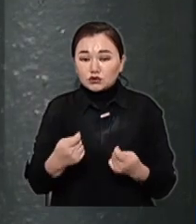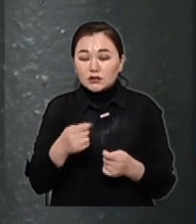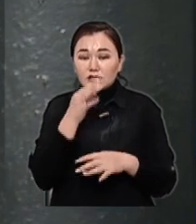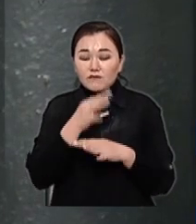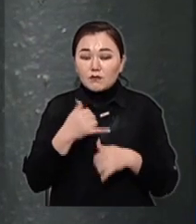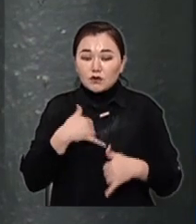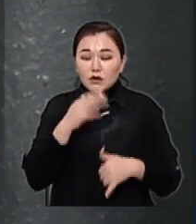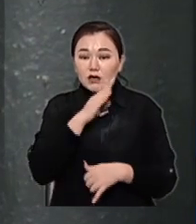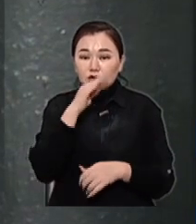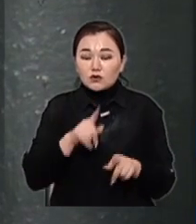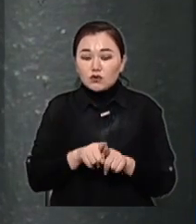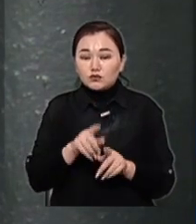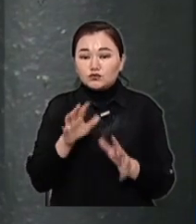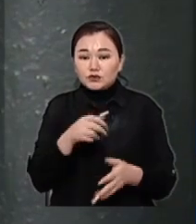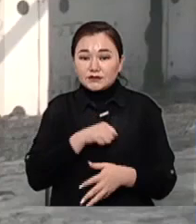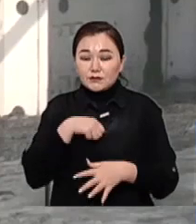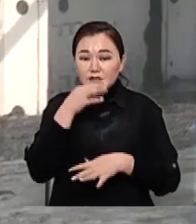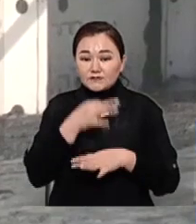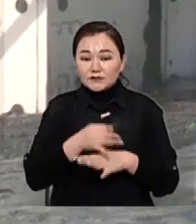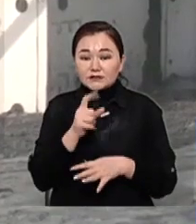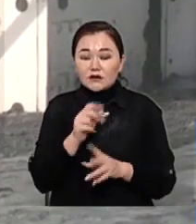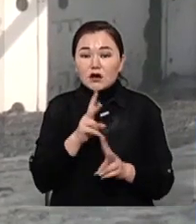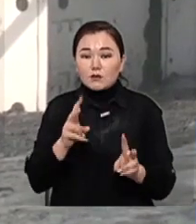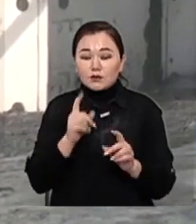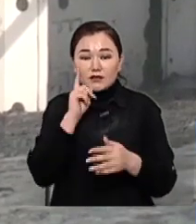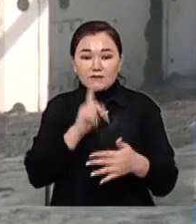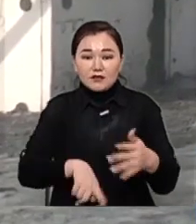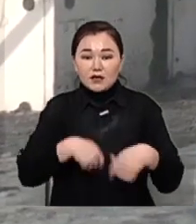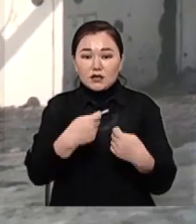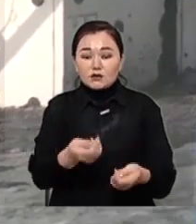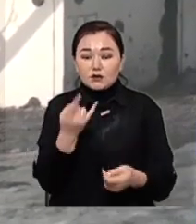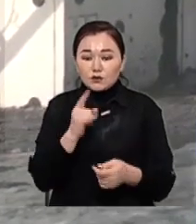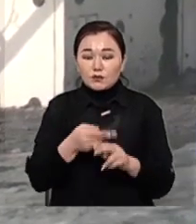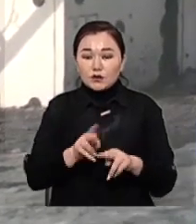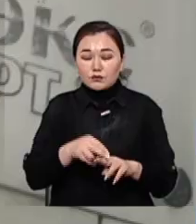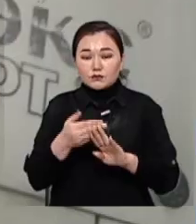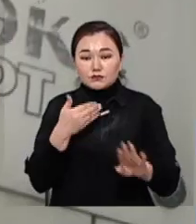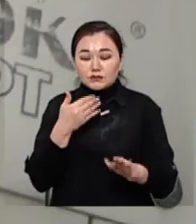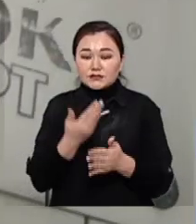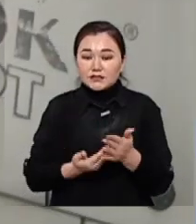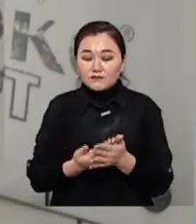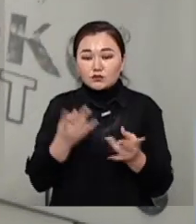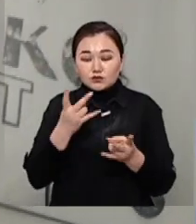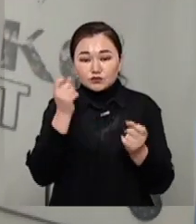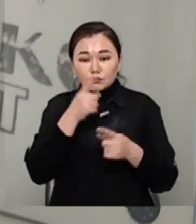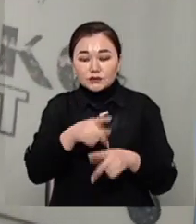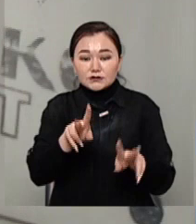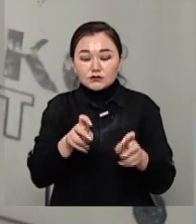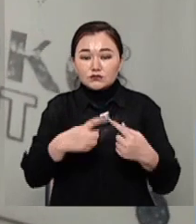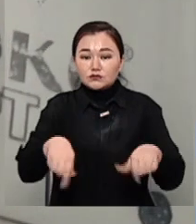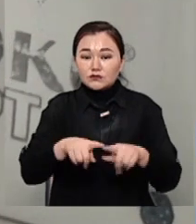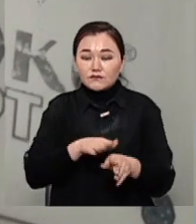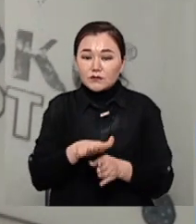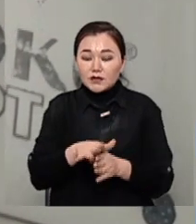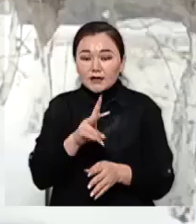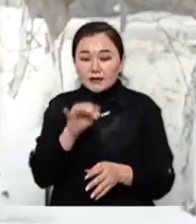педагогов, родители в таком случае сами несут ответственность за то, кому доверяют своего ребенка. Поэтому предварительно советуют выяснять статус учреждения,